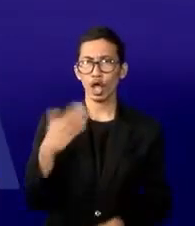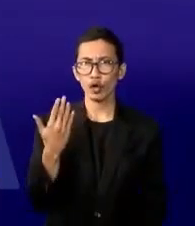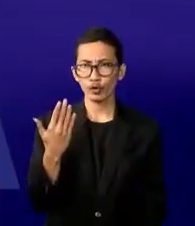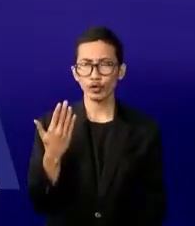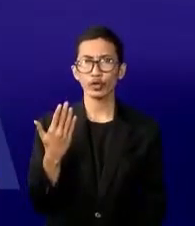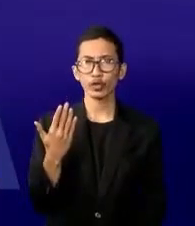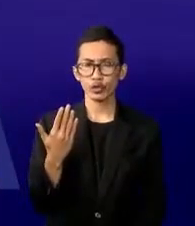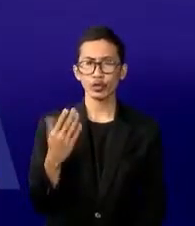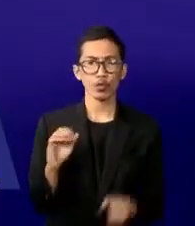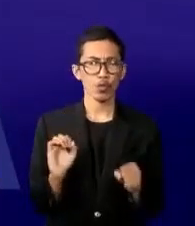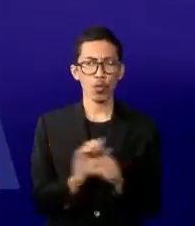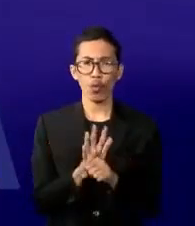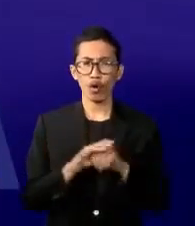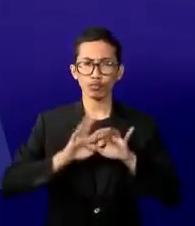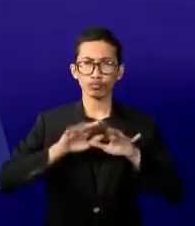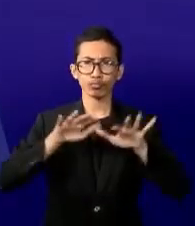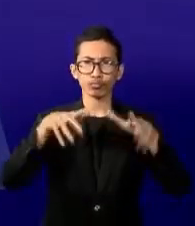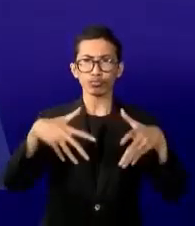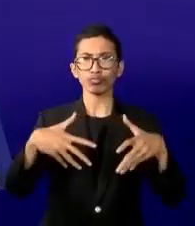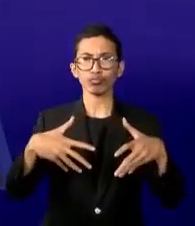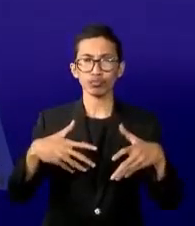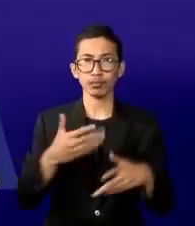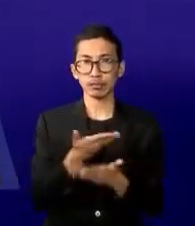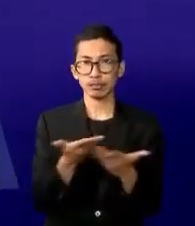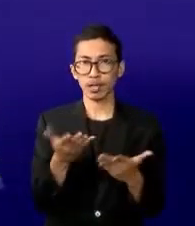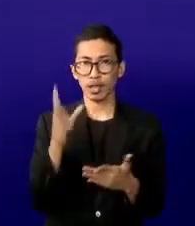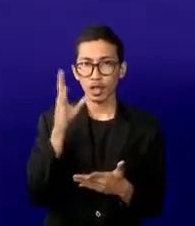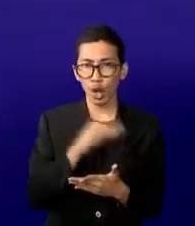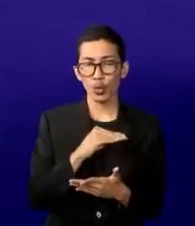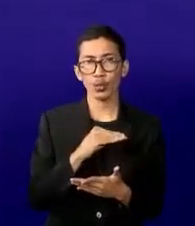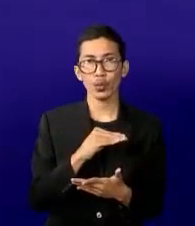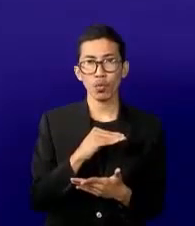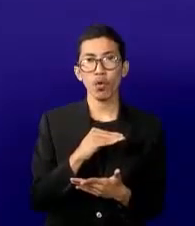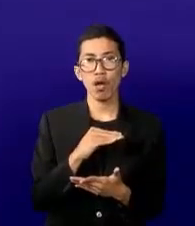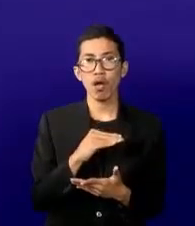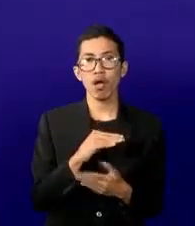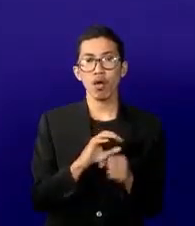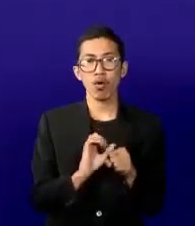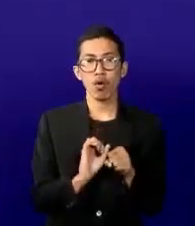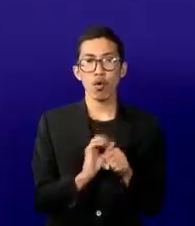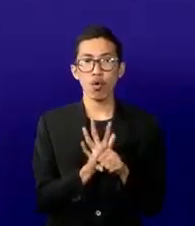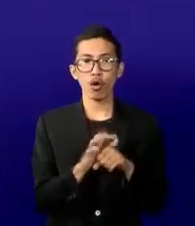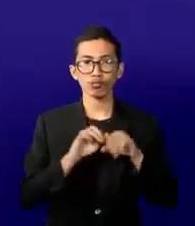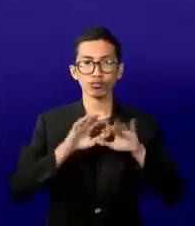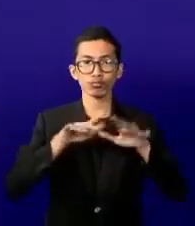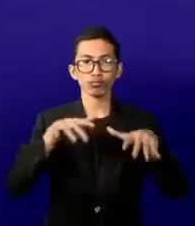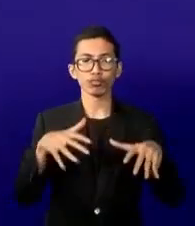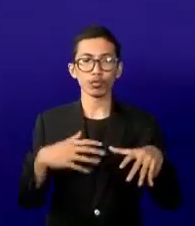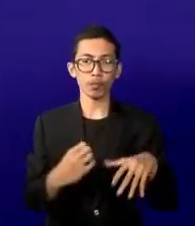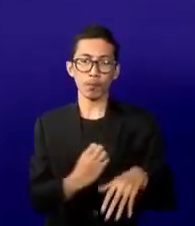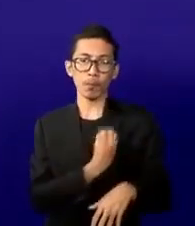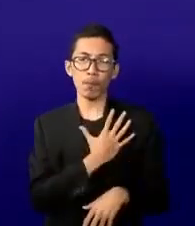EE Sepertinya kita sudah tahu betul bahwa ee sebagian besar covid itu menyerang paru ya